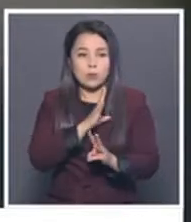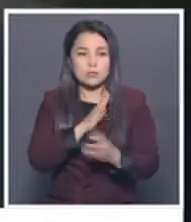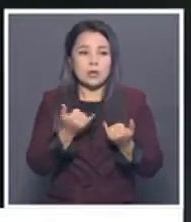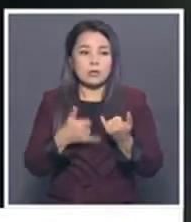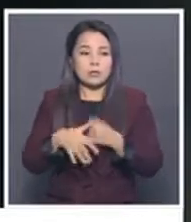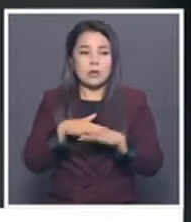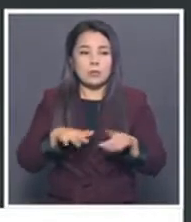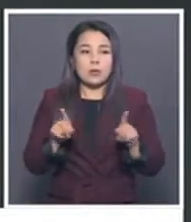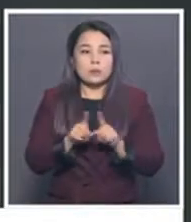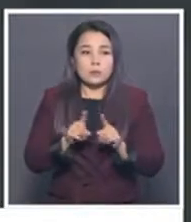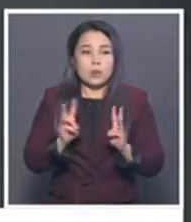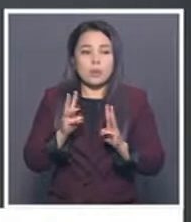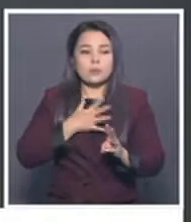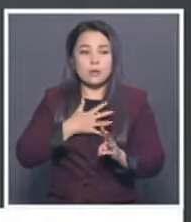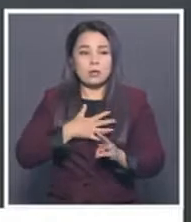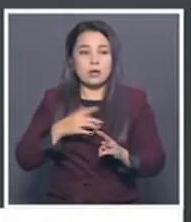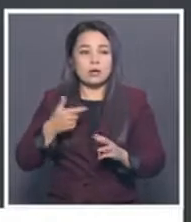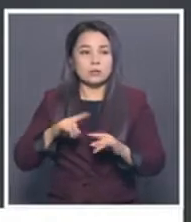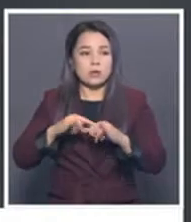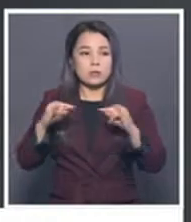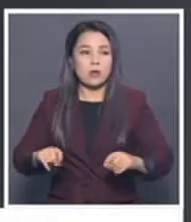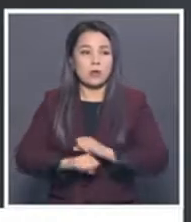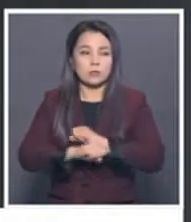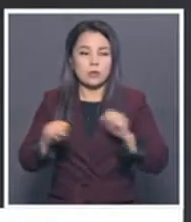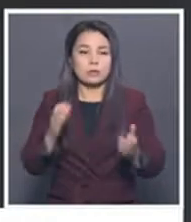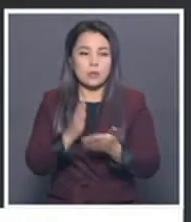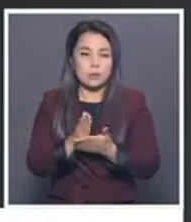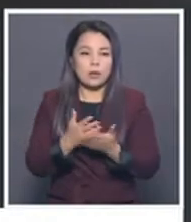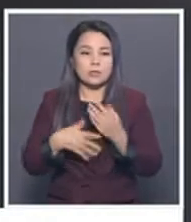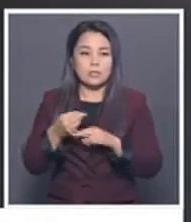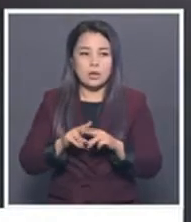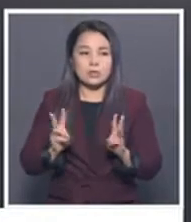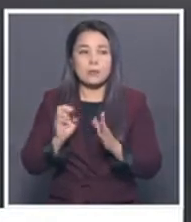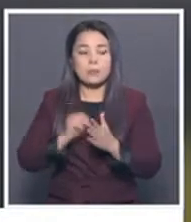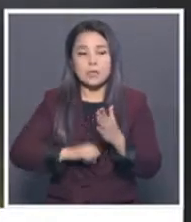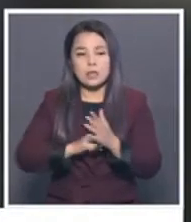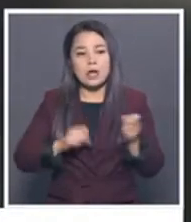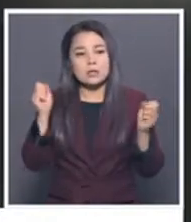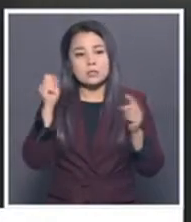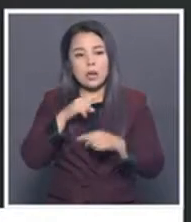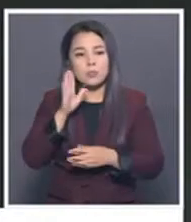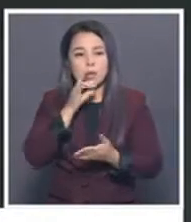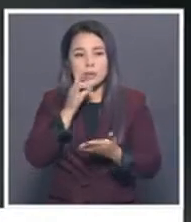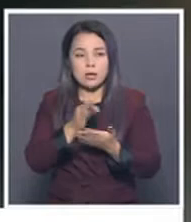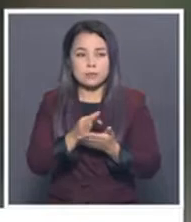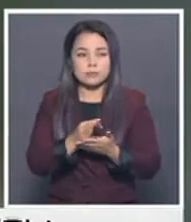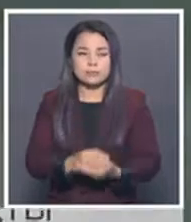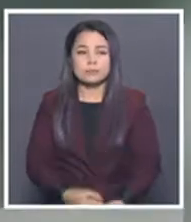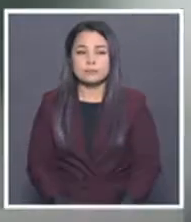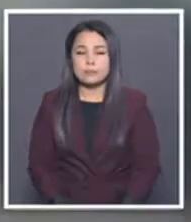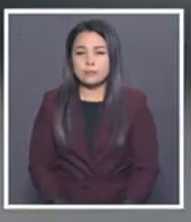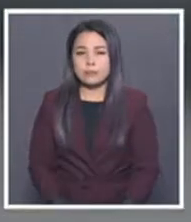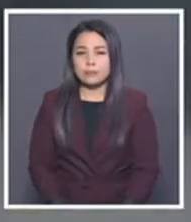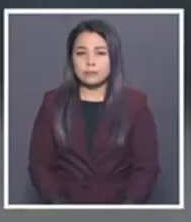Өрт сөндірушілер келгенше ауа толтырылған баллон атылған. Зардап шеккендер жоқ. Қызыл жалының шығу себебі анықталып жатыр. Қуан Нұрақын, Ержан